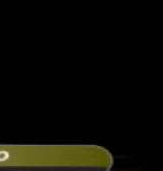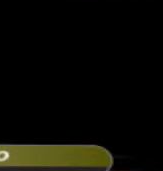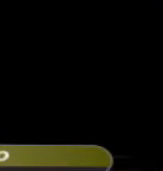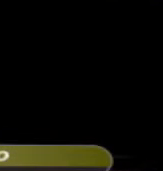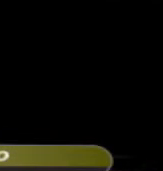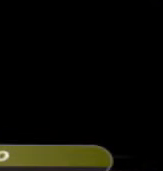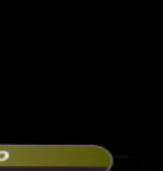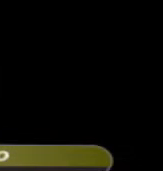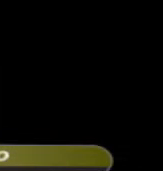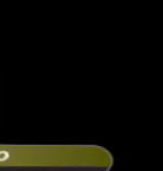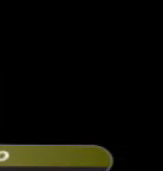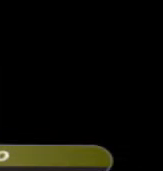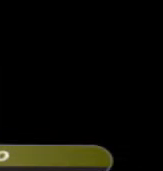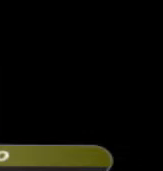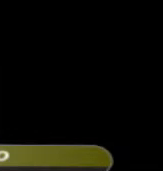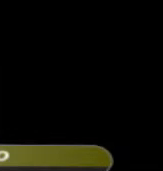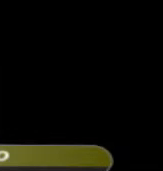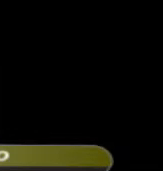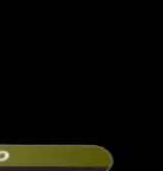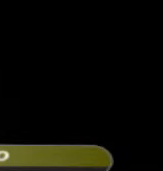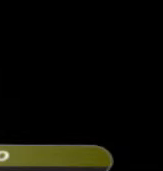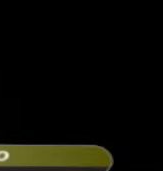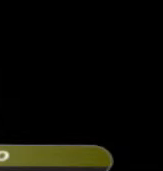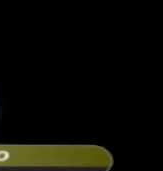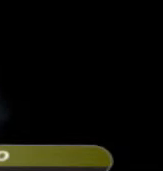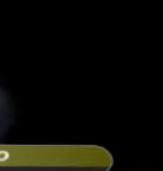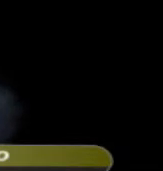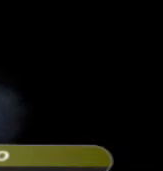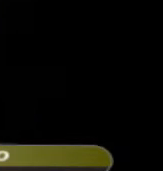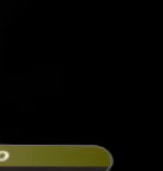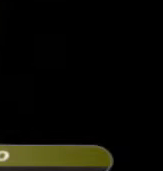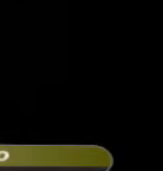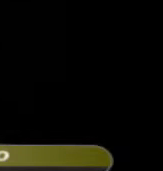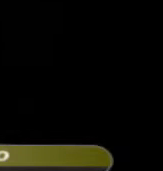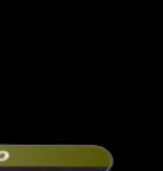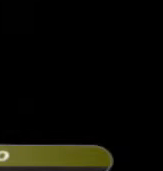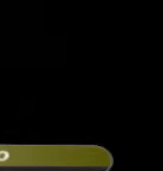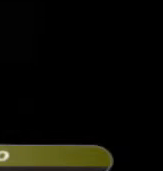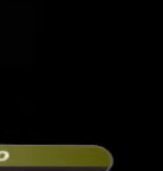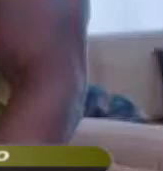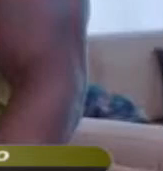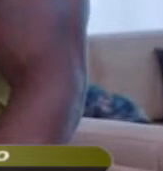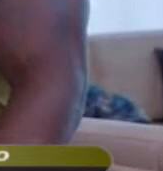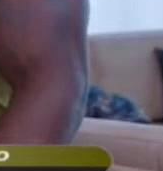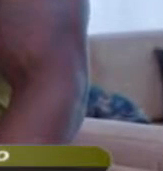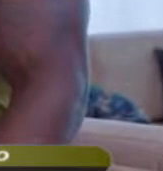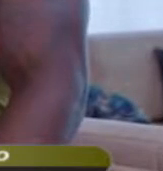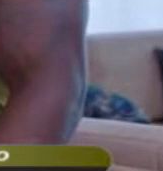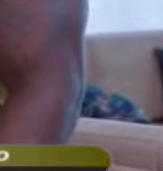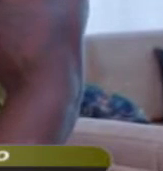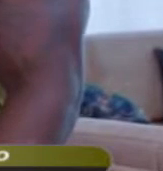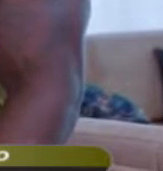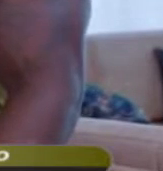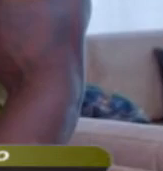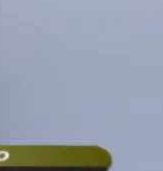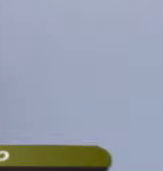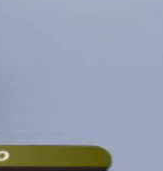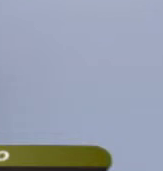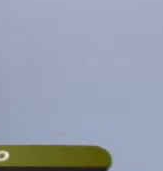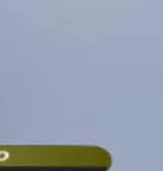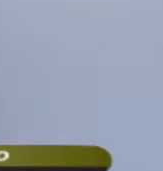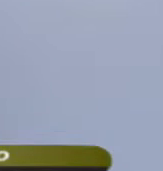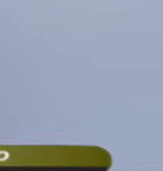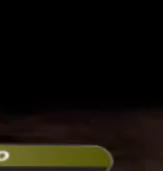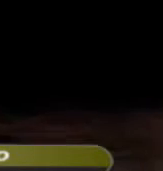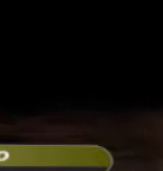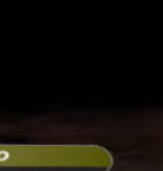ukaona sitegeki, ukaona sitegeki. Sema nini wewe, dunia niliona